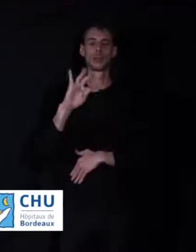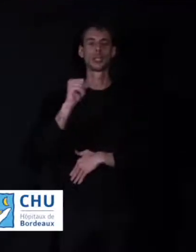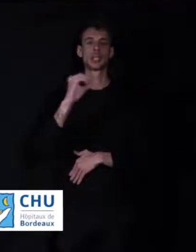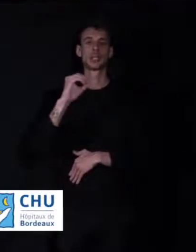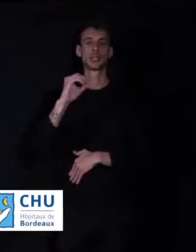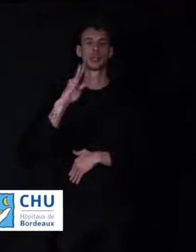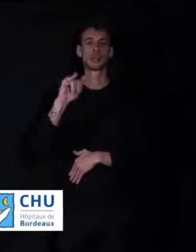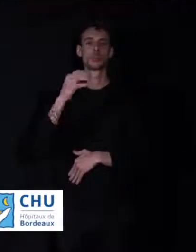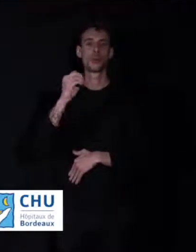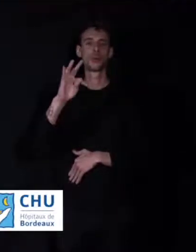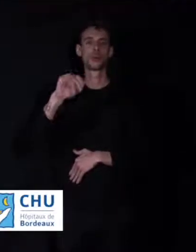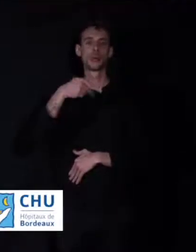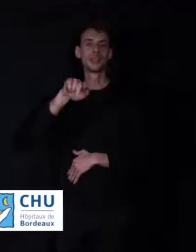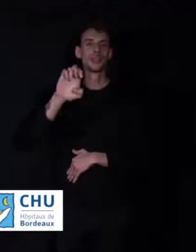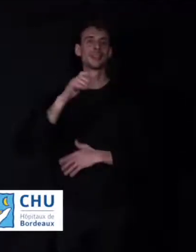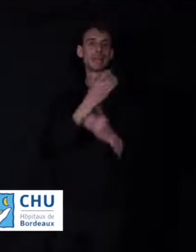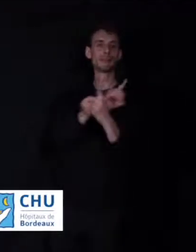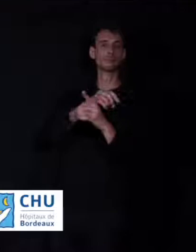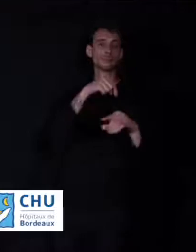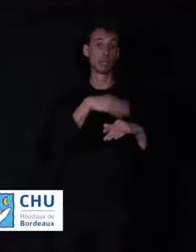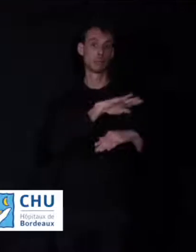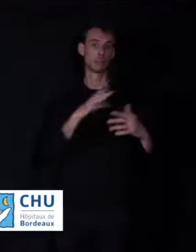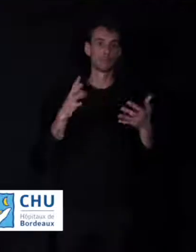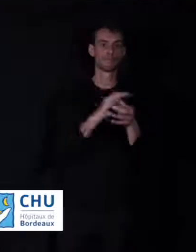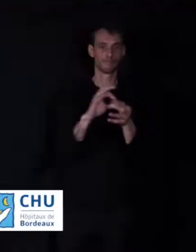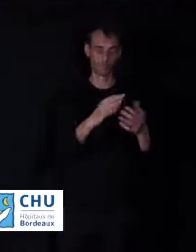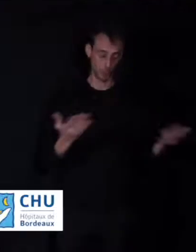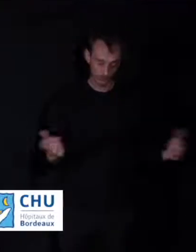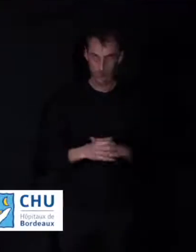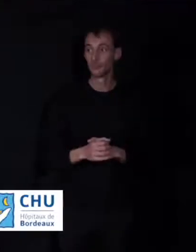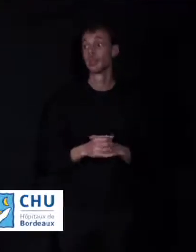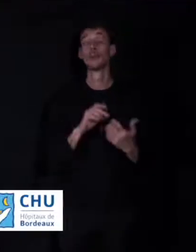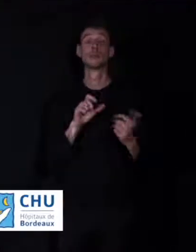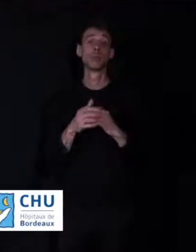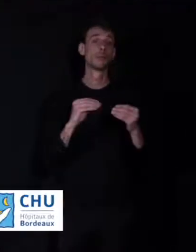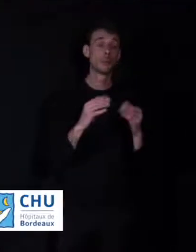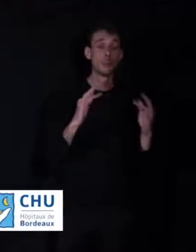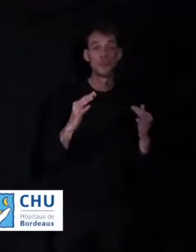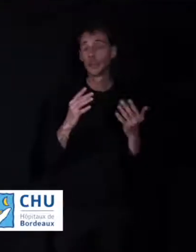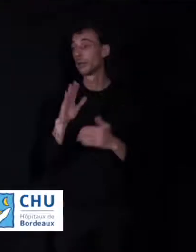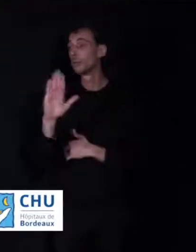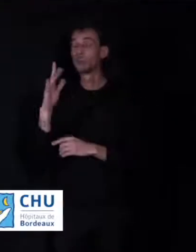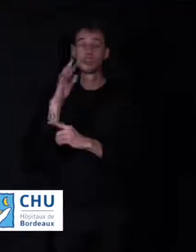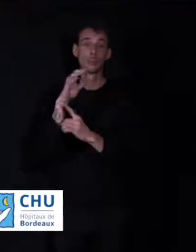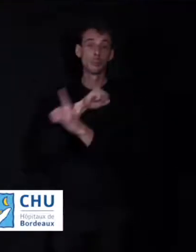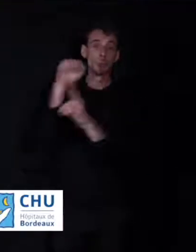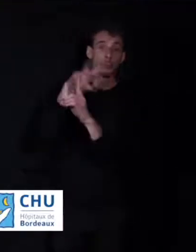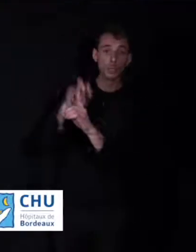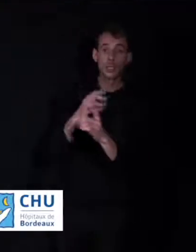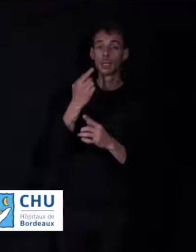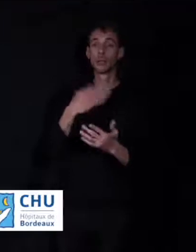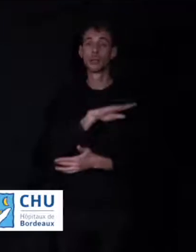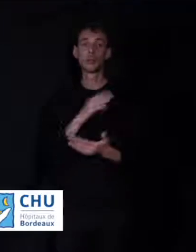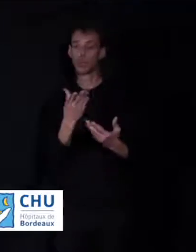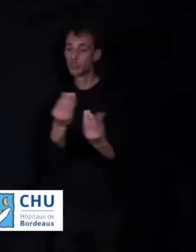le faible accès aux soins primaires, les populations fragiles, des problématiques sociétales comme l'épidémie d'obésité qui va